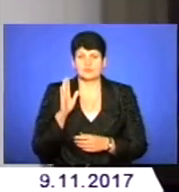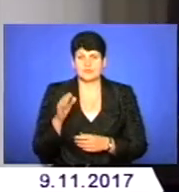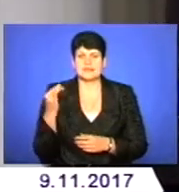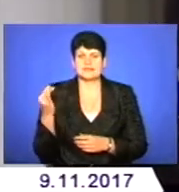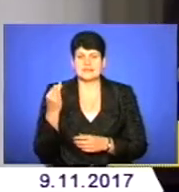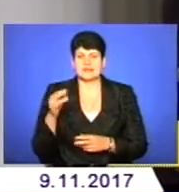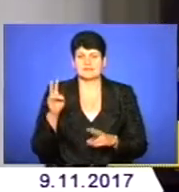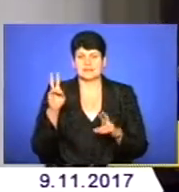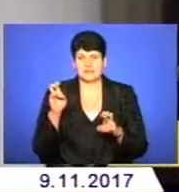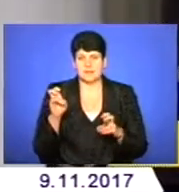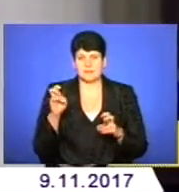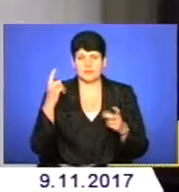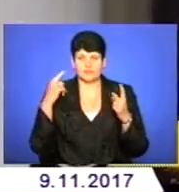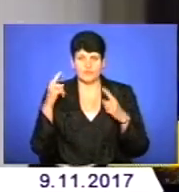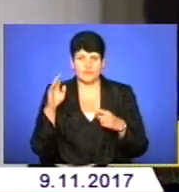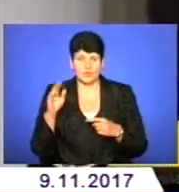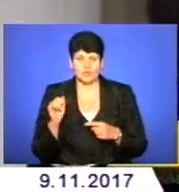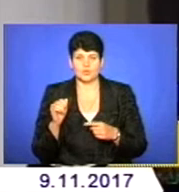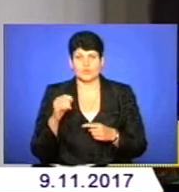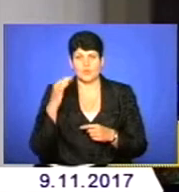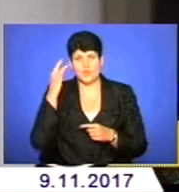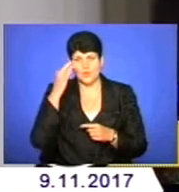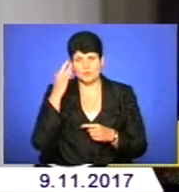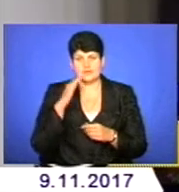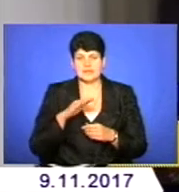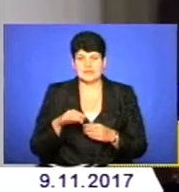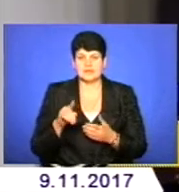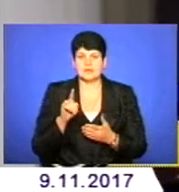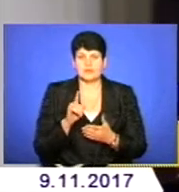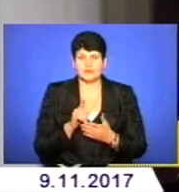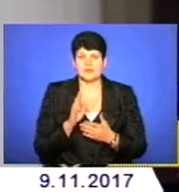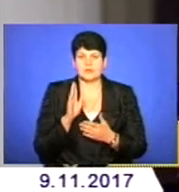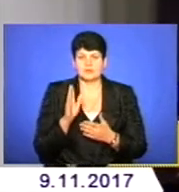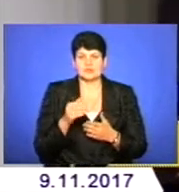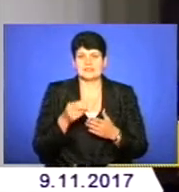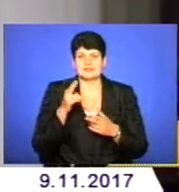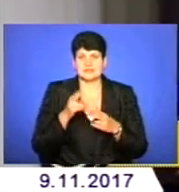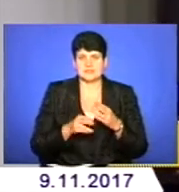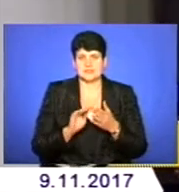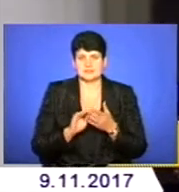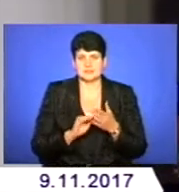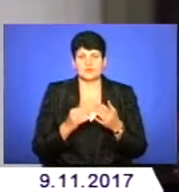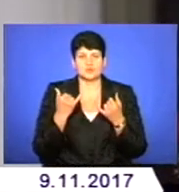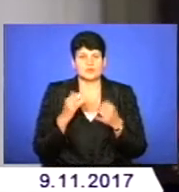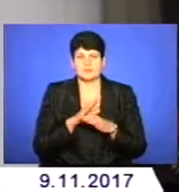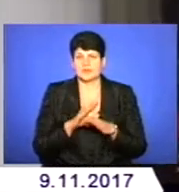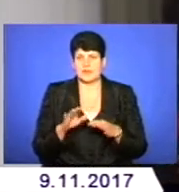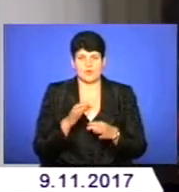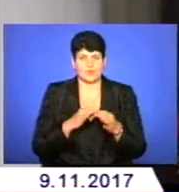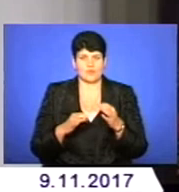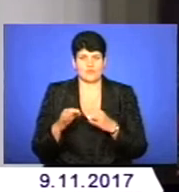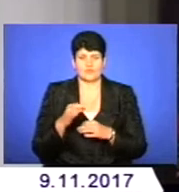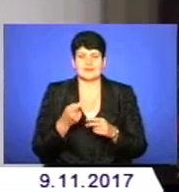тема твору, роздуму, який діти повинні будуть на завершення написати. Сьогодні ми не обговорюємо це